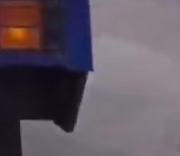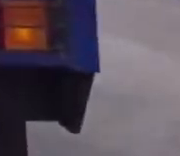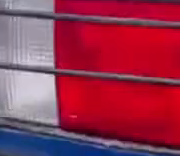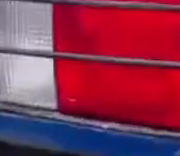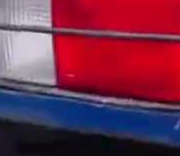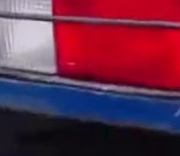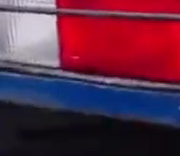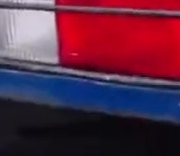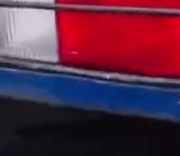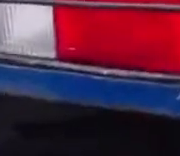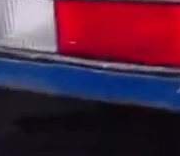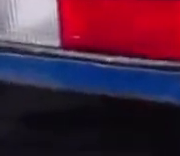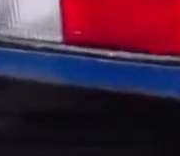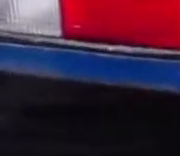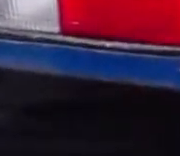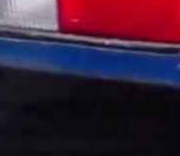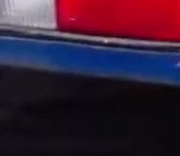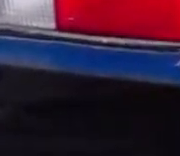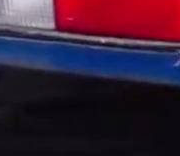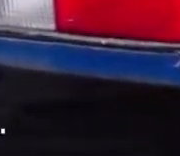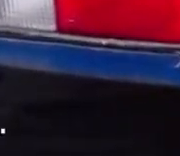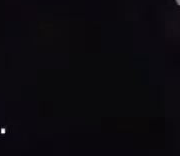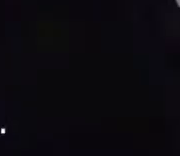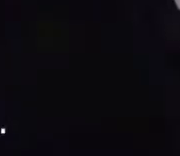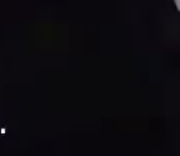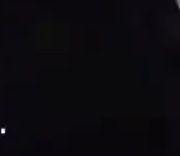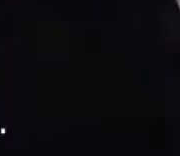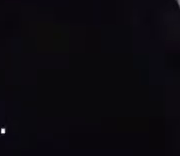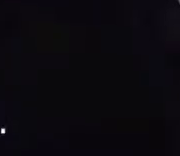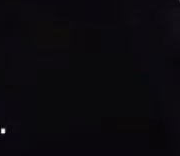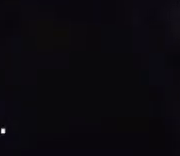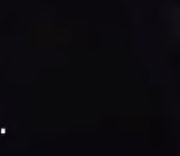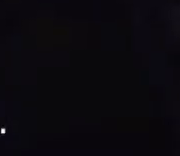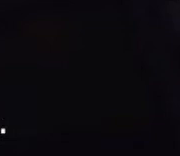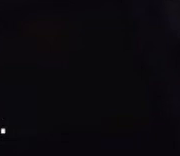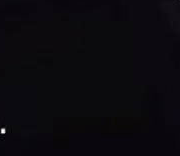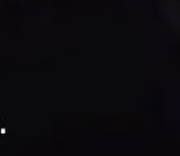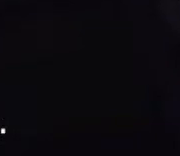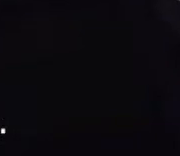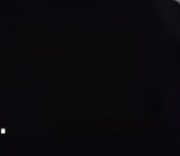untuk menjadi relawan penanggulangan bencana yang disebut